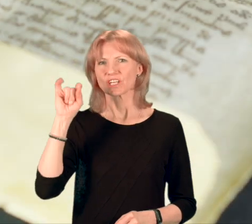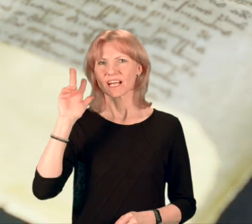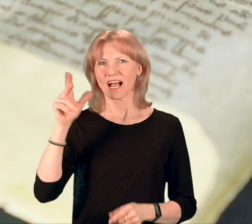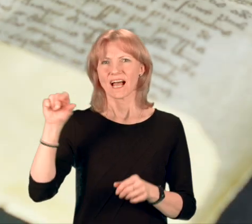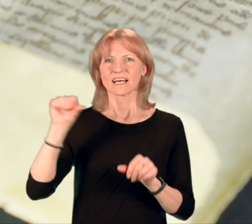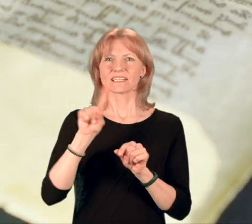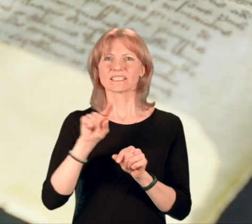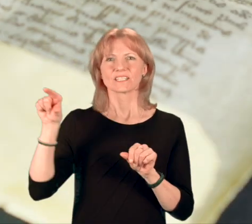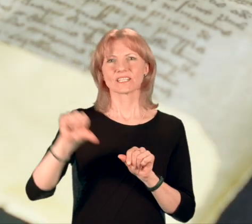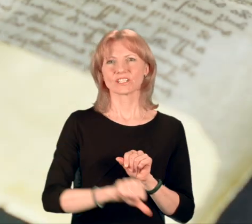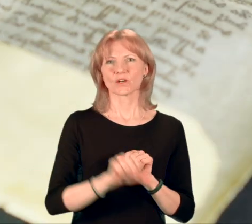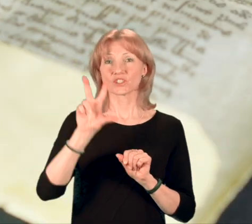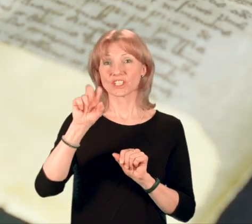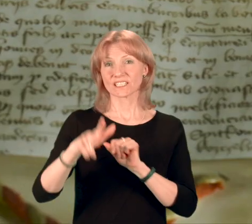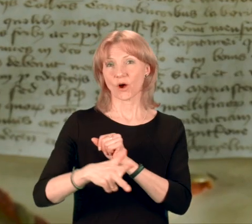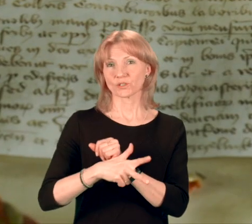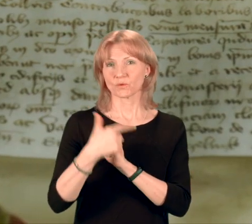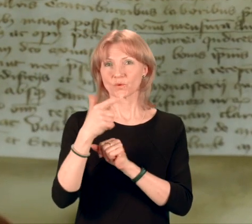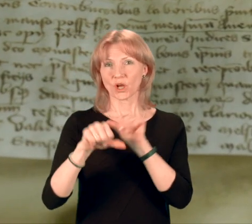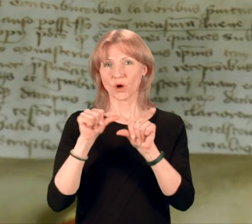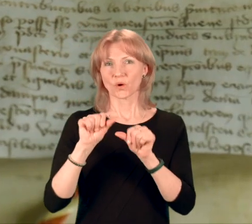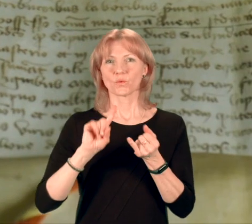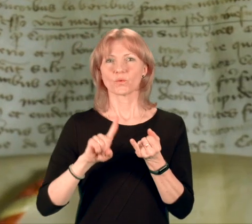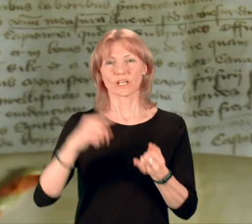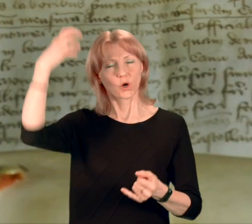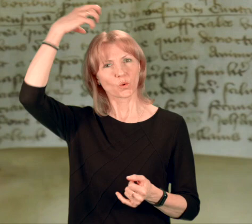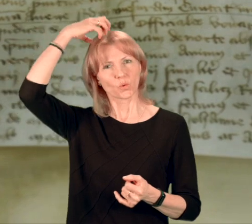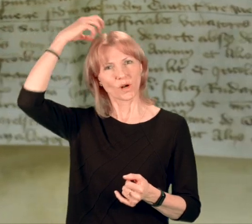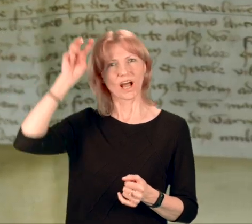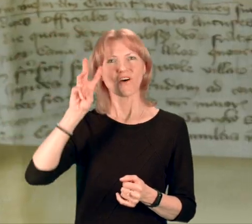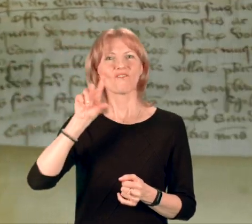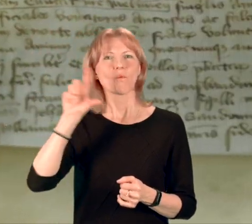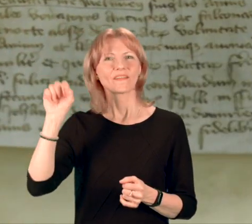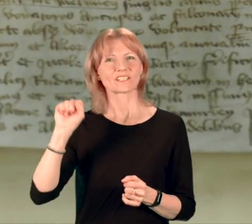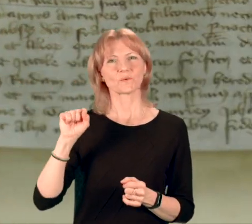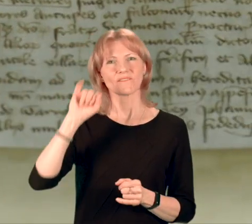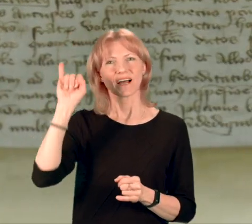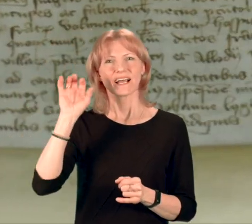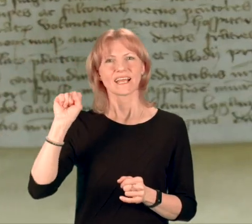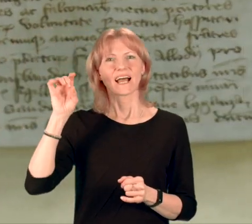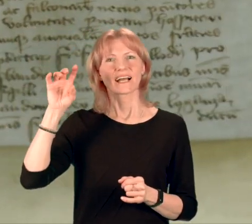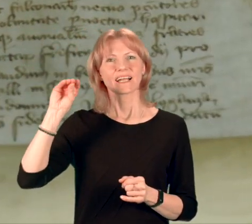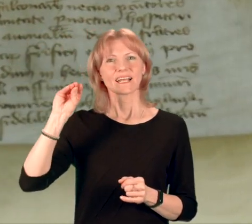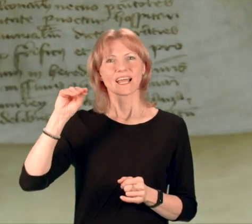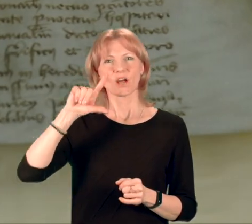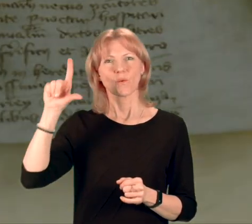1382 roku oraz króla Władysława Jagiełły z roku 1393.